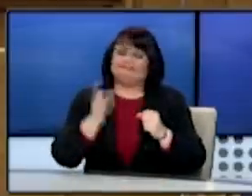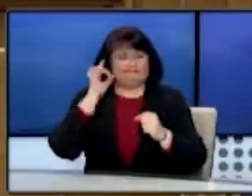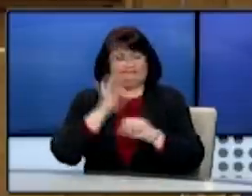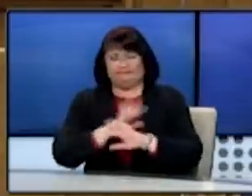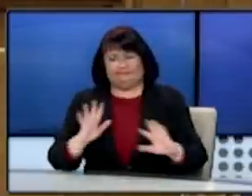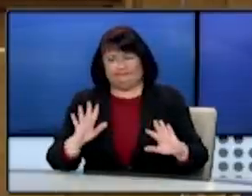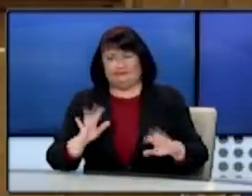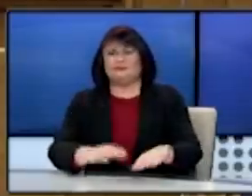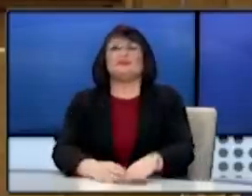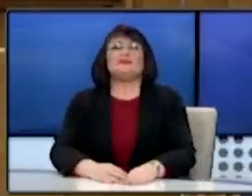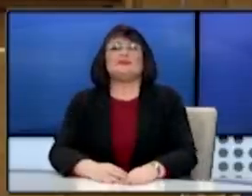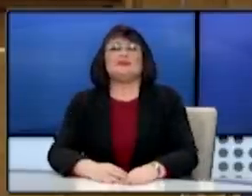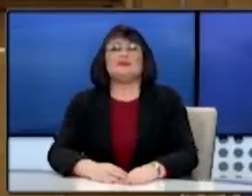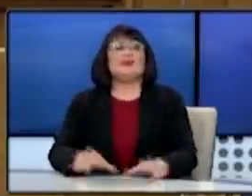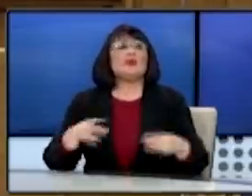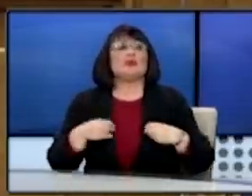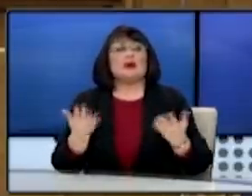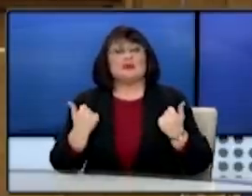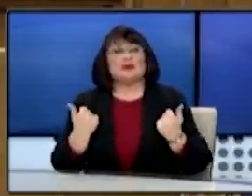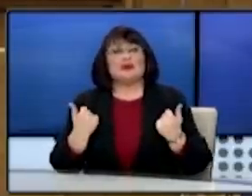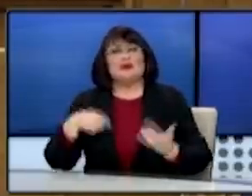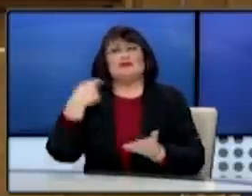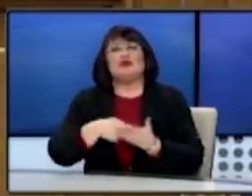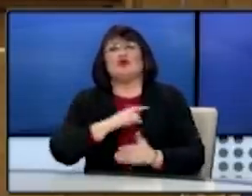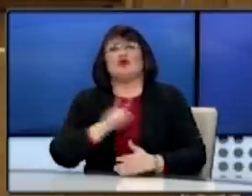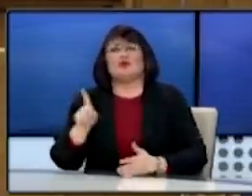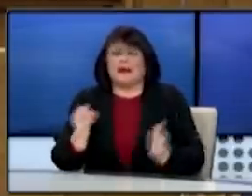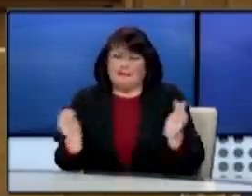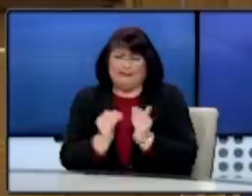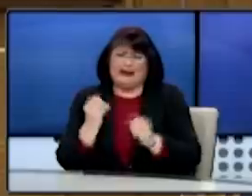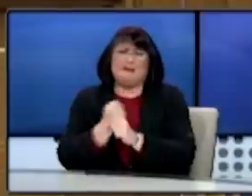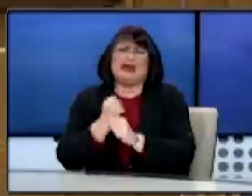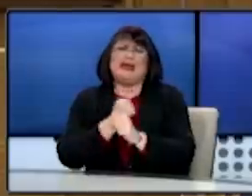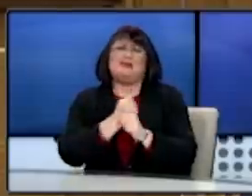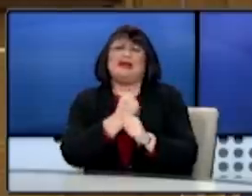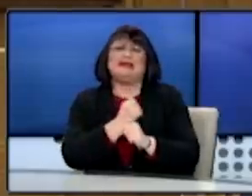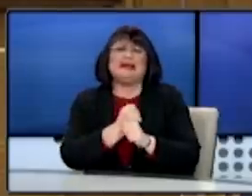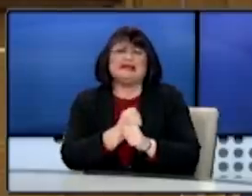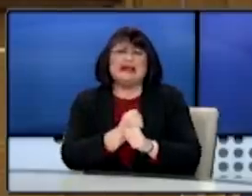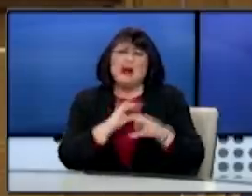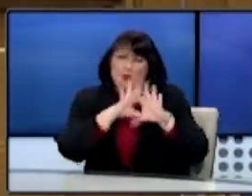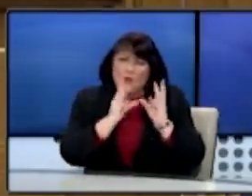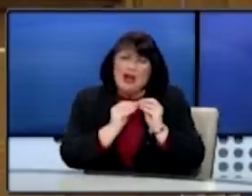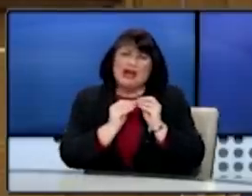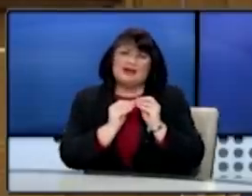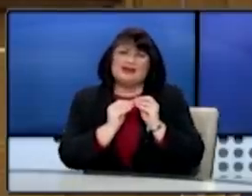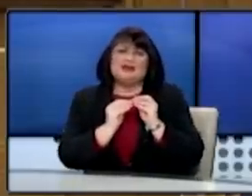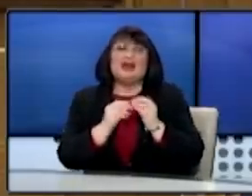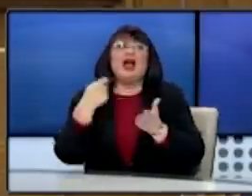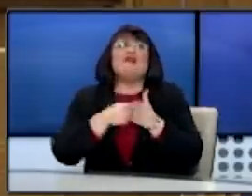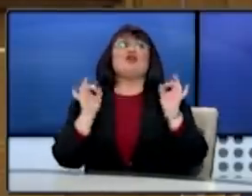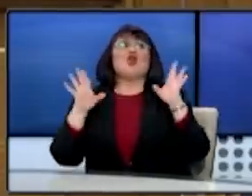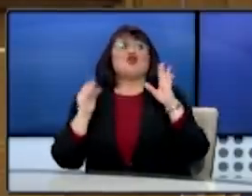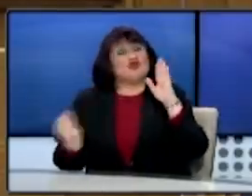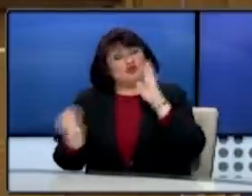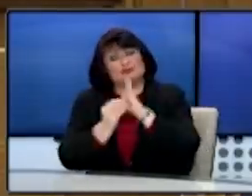Ούτε φυσικά δεχτήκατε το αυτονόητο να μην φορολογούνται οι μικροί επαγγελματίες από το πρώτο ευρώ και να ενταχθούν στο